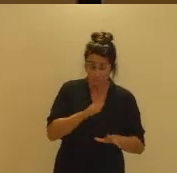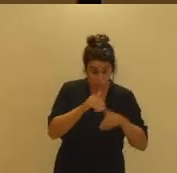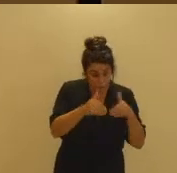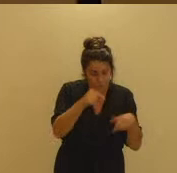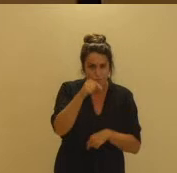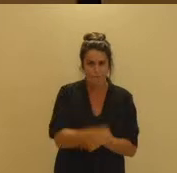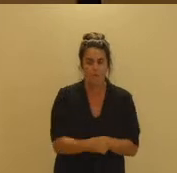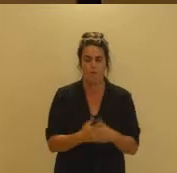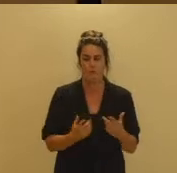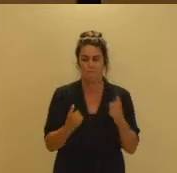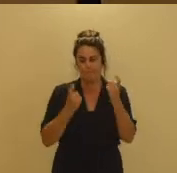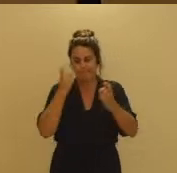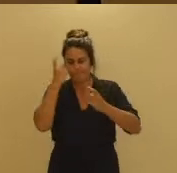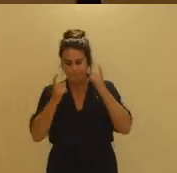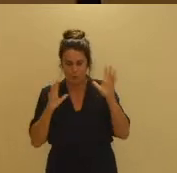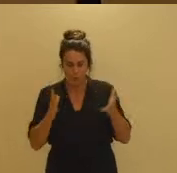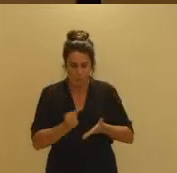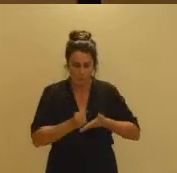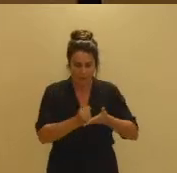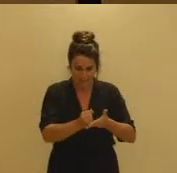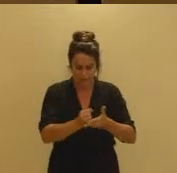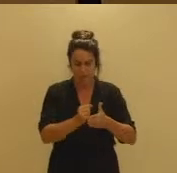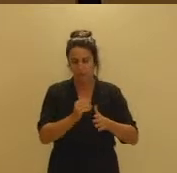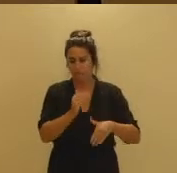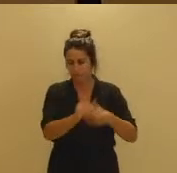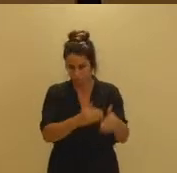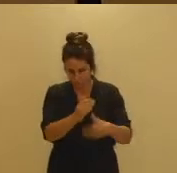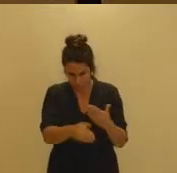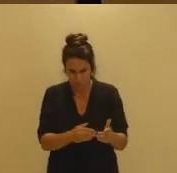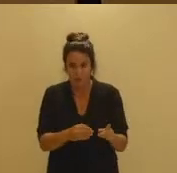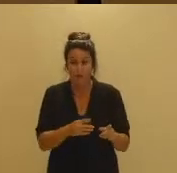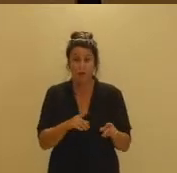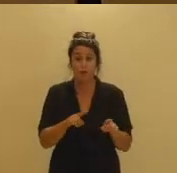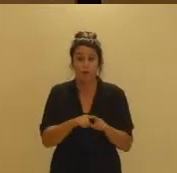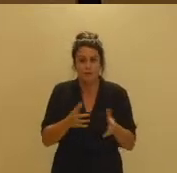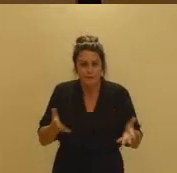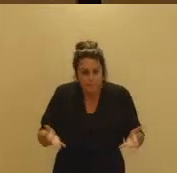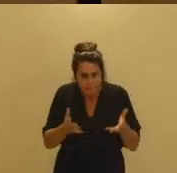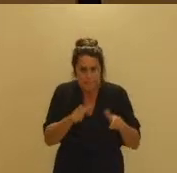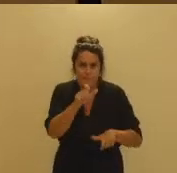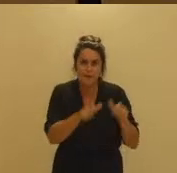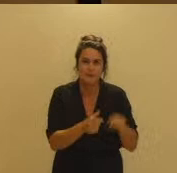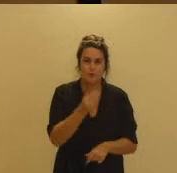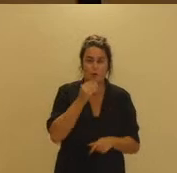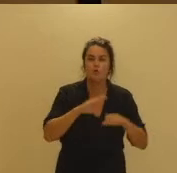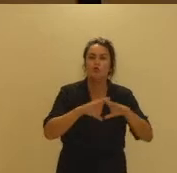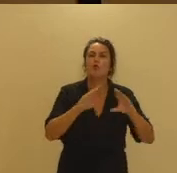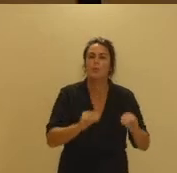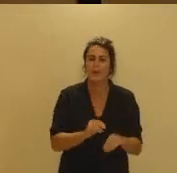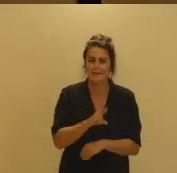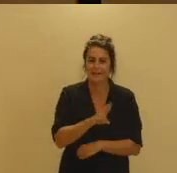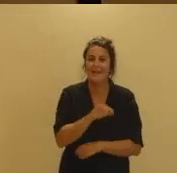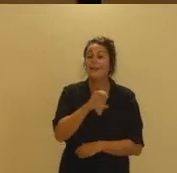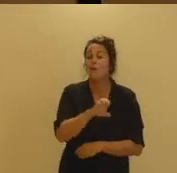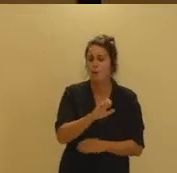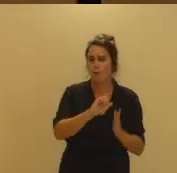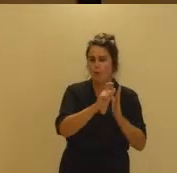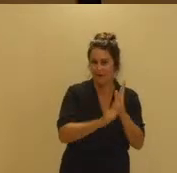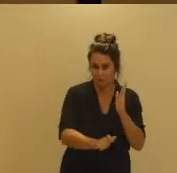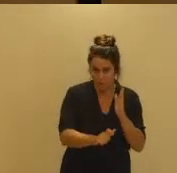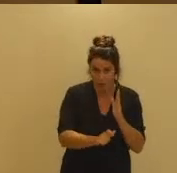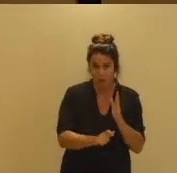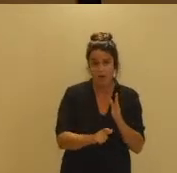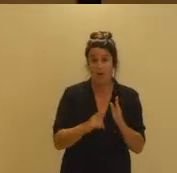but de maintenir cette activité et inciter les rationnaires à déjeuner au RIE sans avoir à augmenter les prix,